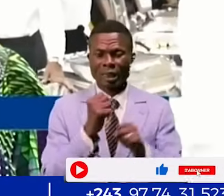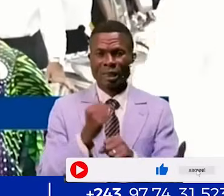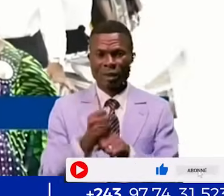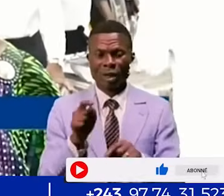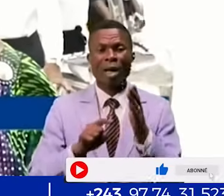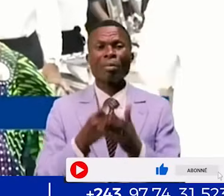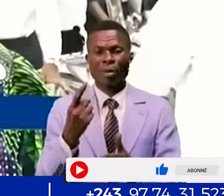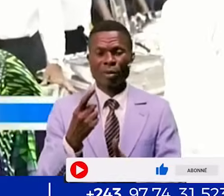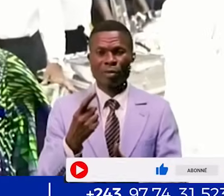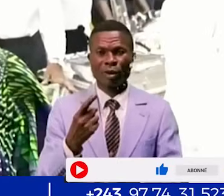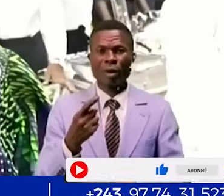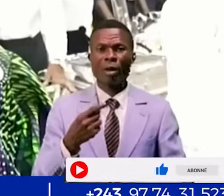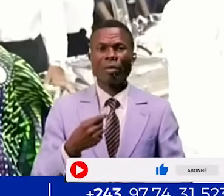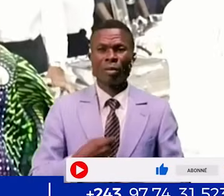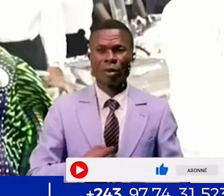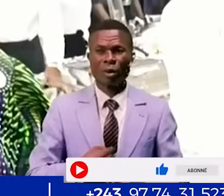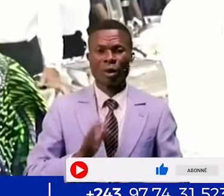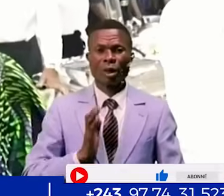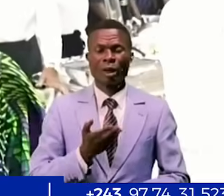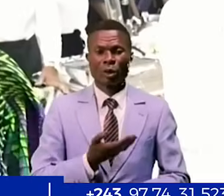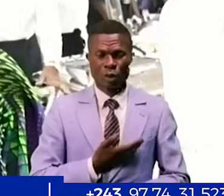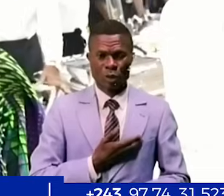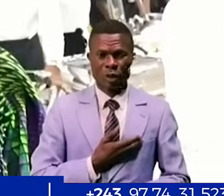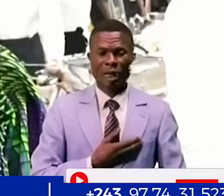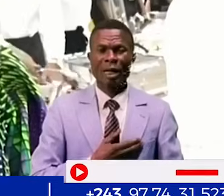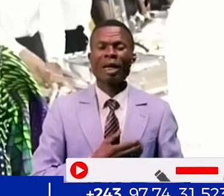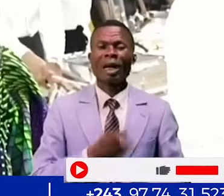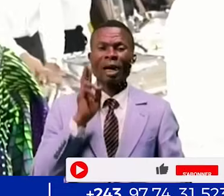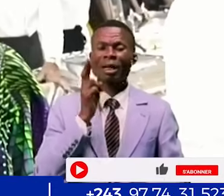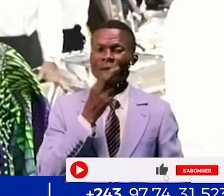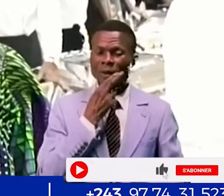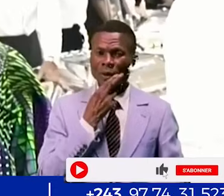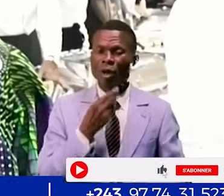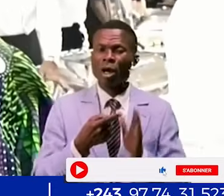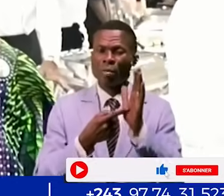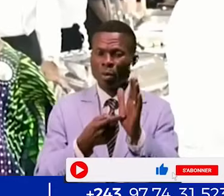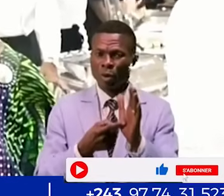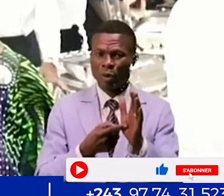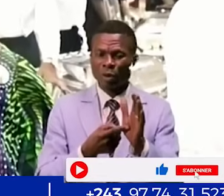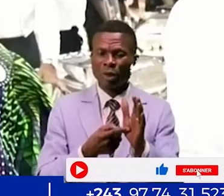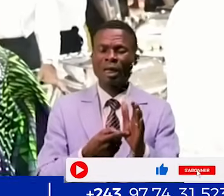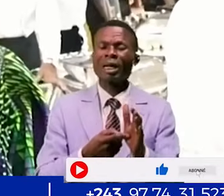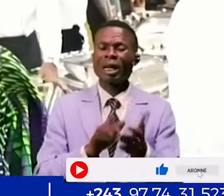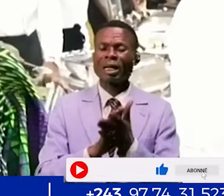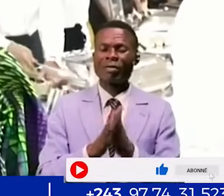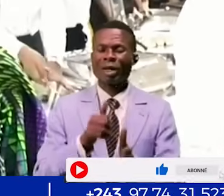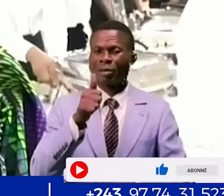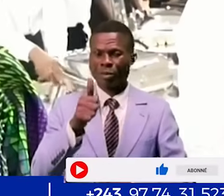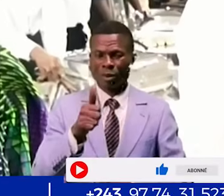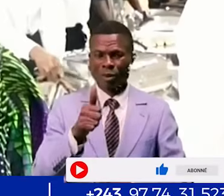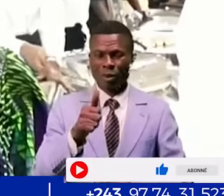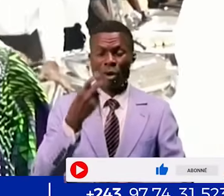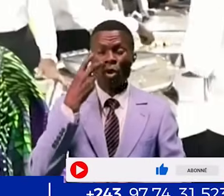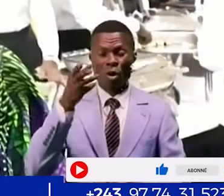la première fois que notre cafétéria révèle l'une de ses plus belles robes. On en a